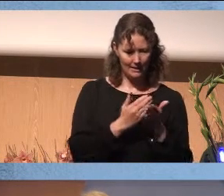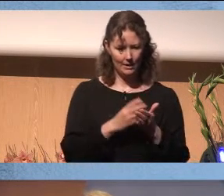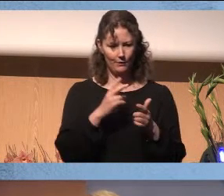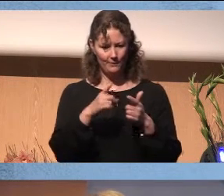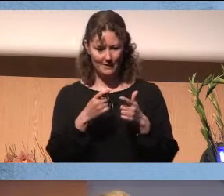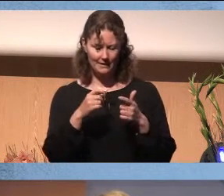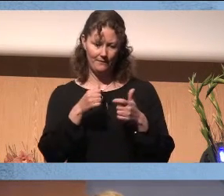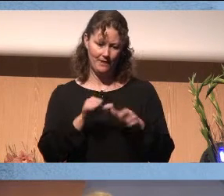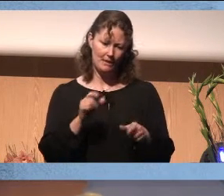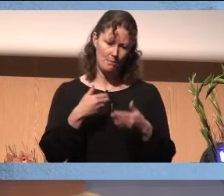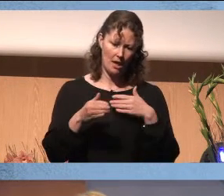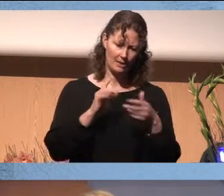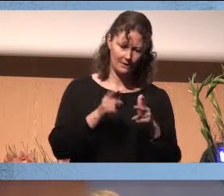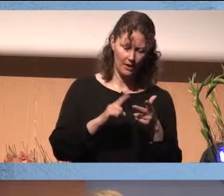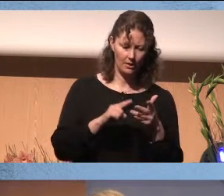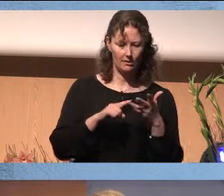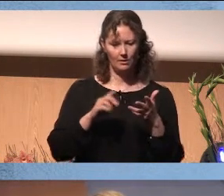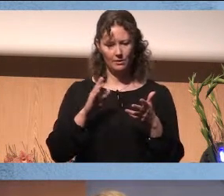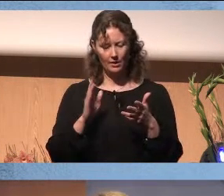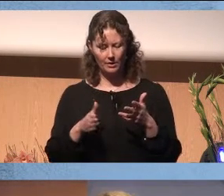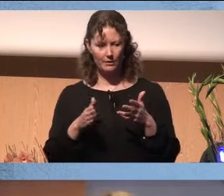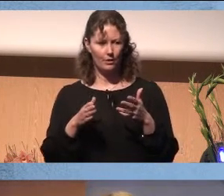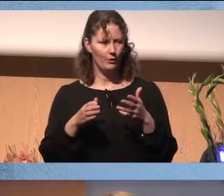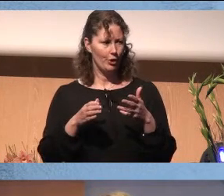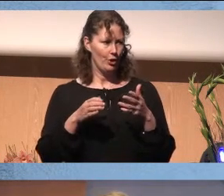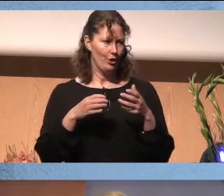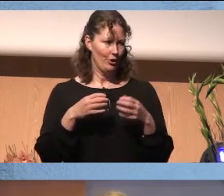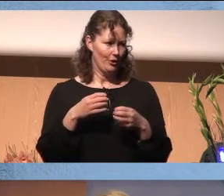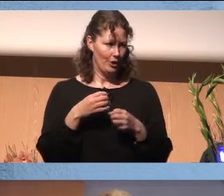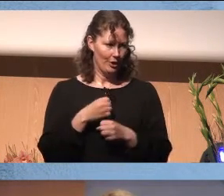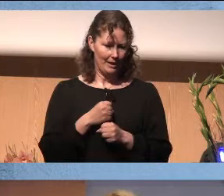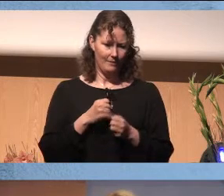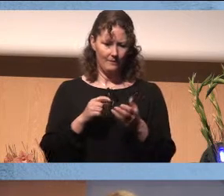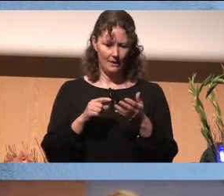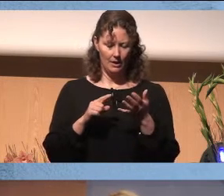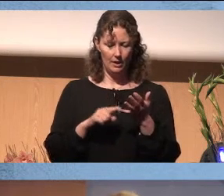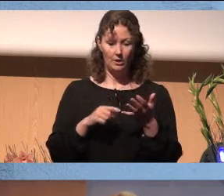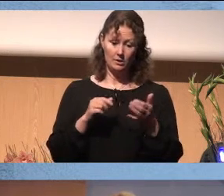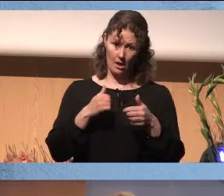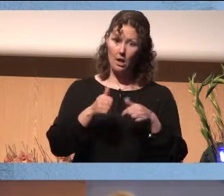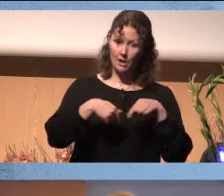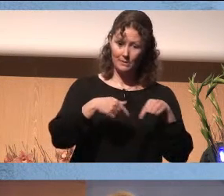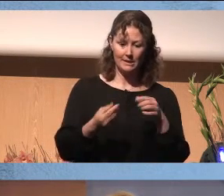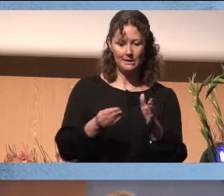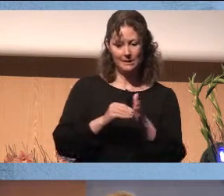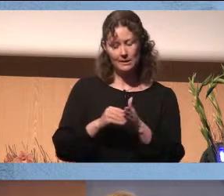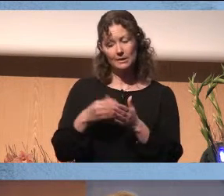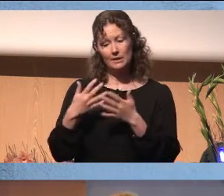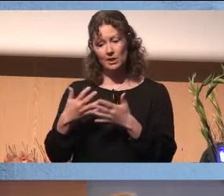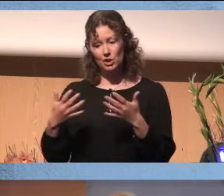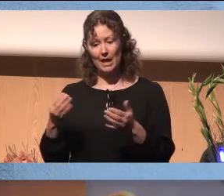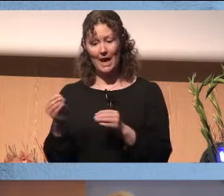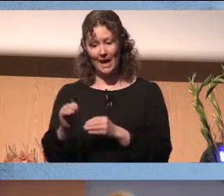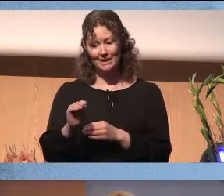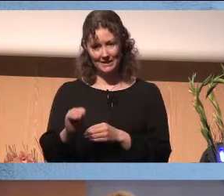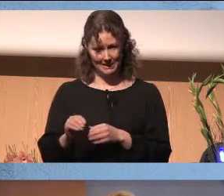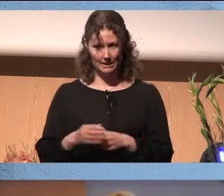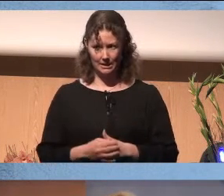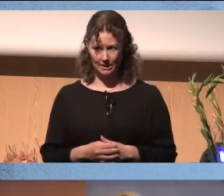fritt behandlingsvalg, pakkeforløp, kreft. Dette skal administreres i tillegg til den tradisjonelle henvisningen som går